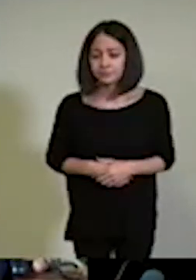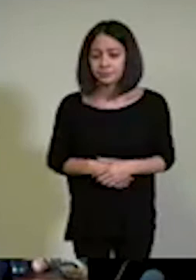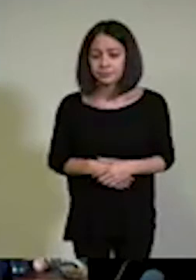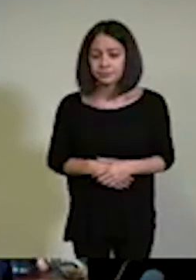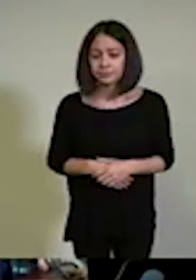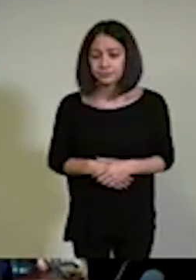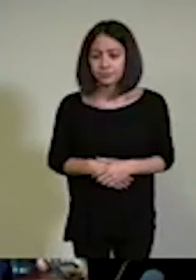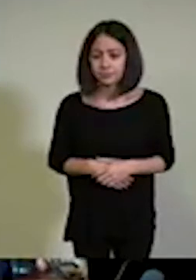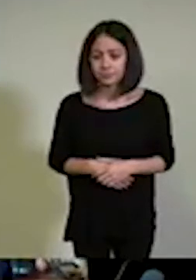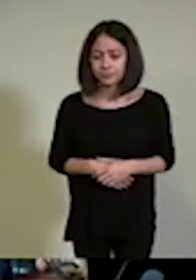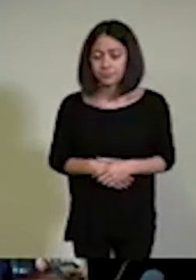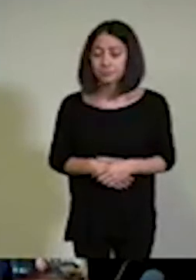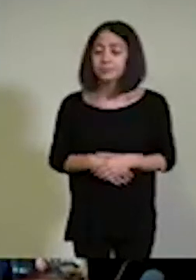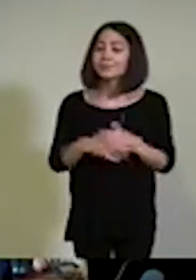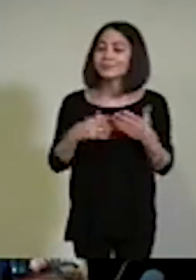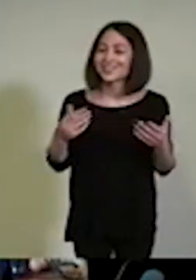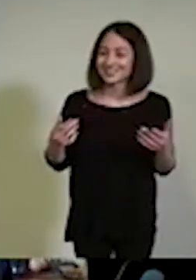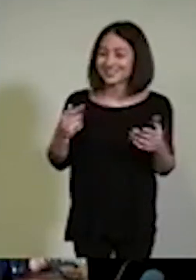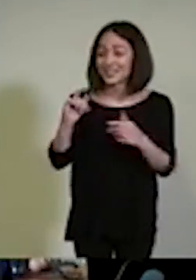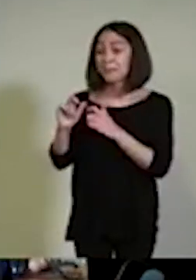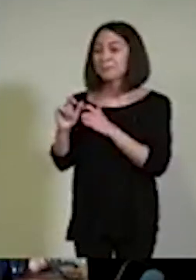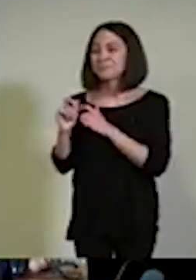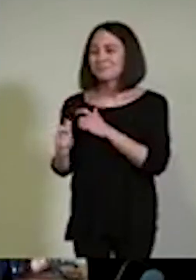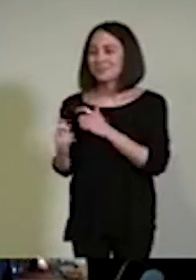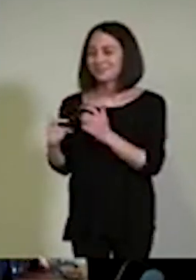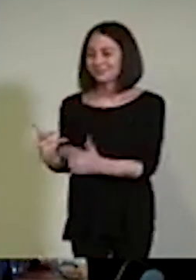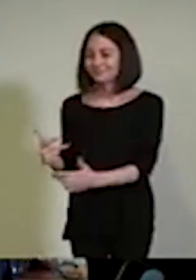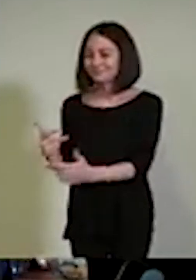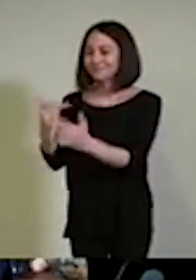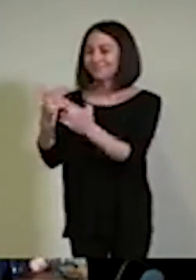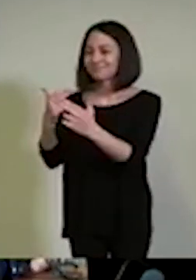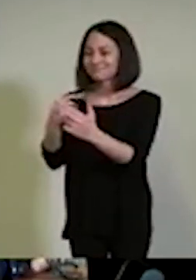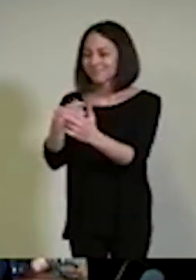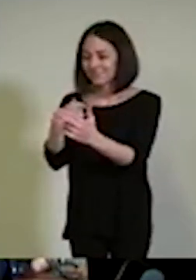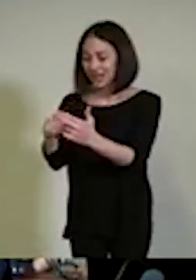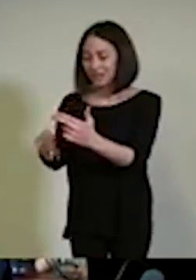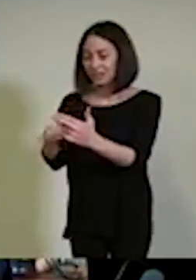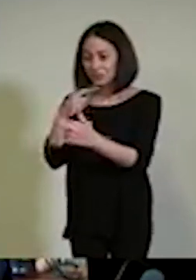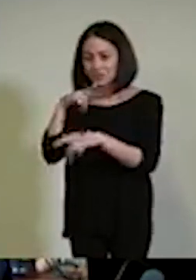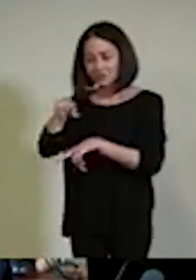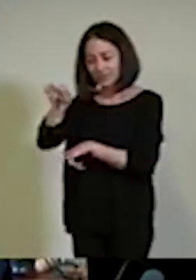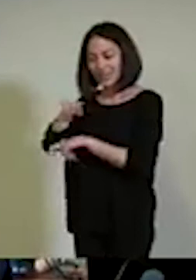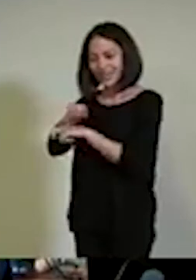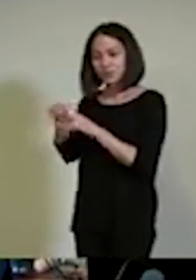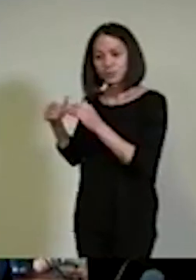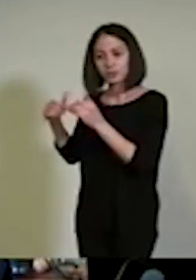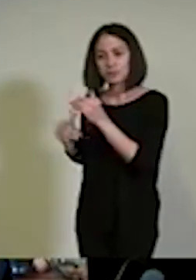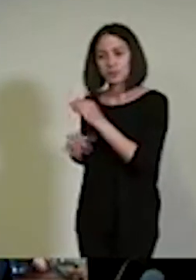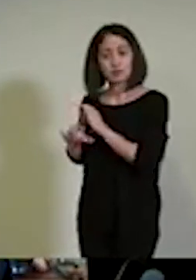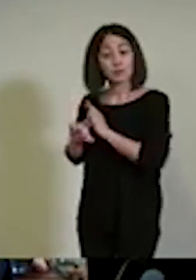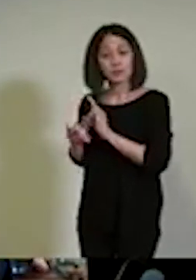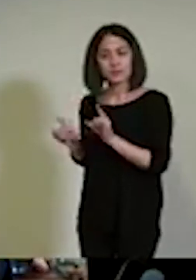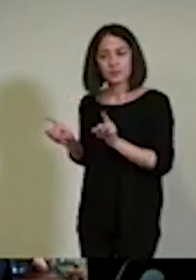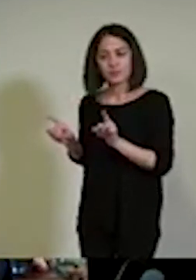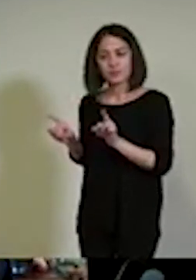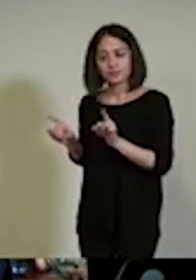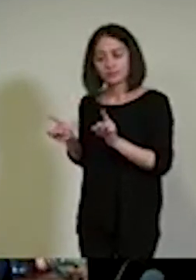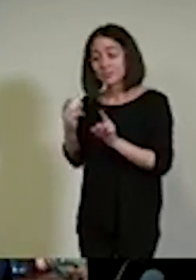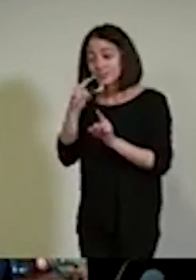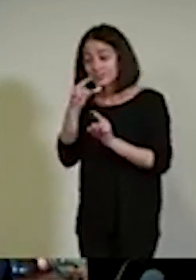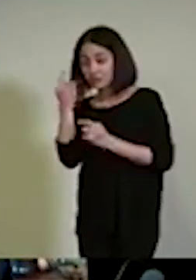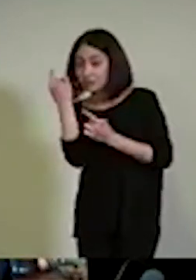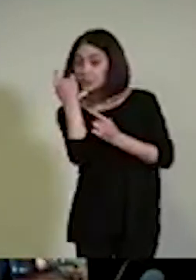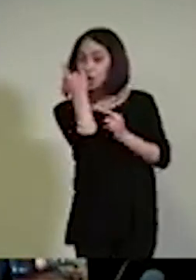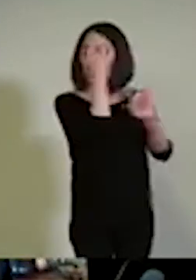Ce sont bien les jeunes en recours qui nous occupent aujourd'hui, donc ceux qui n'ont pas été évalués mineurs et ceux qui sont